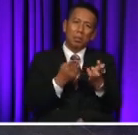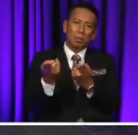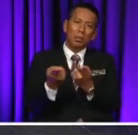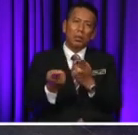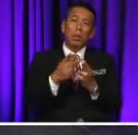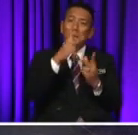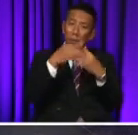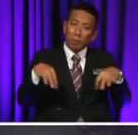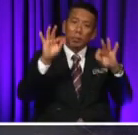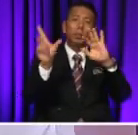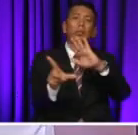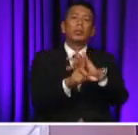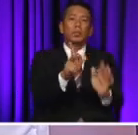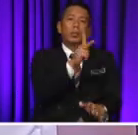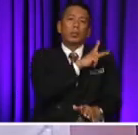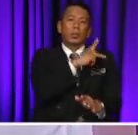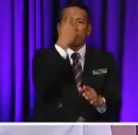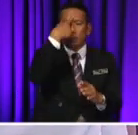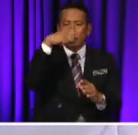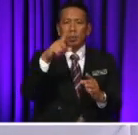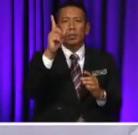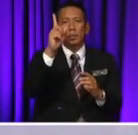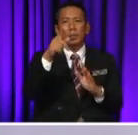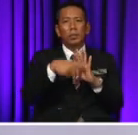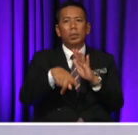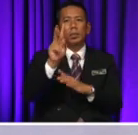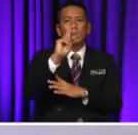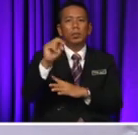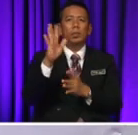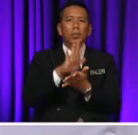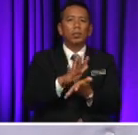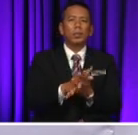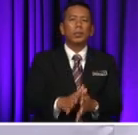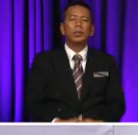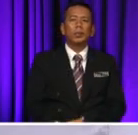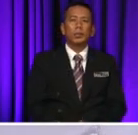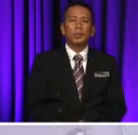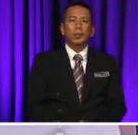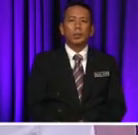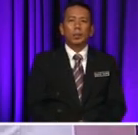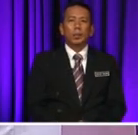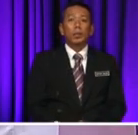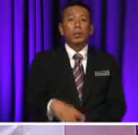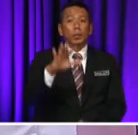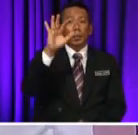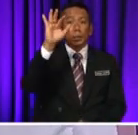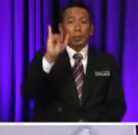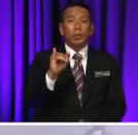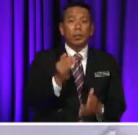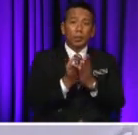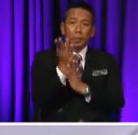seorang ketua bagi sebuah persatuan di sekolah yang seterusnya